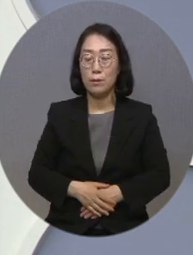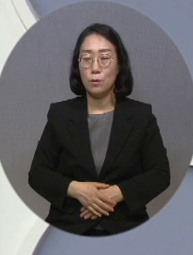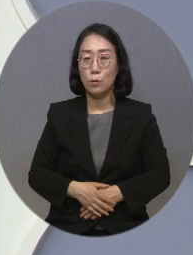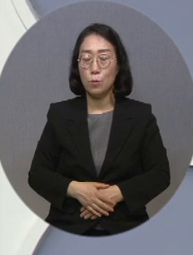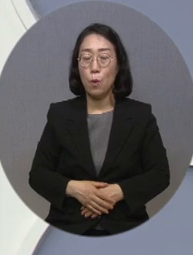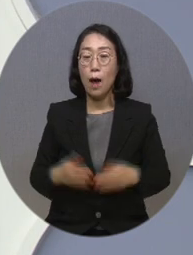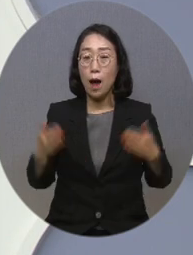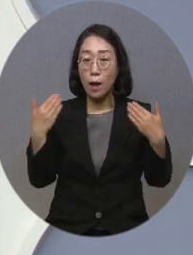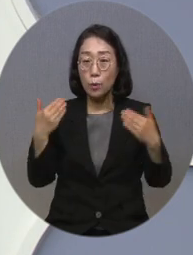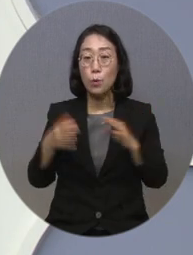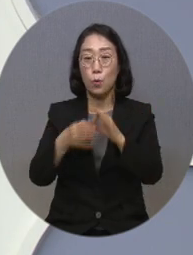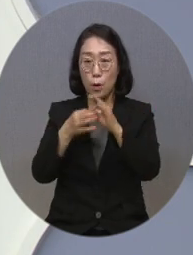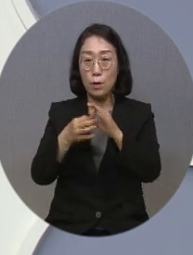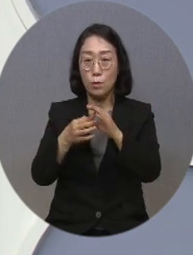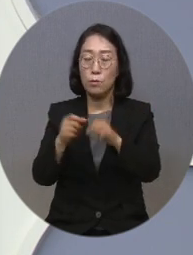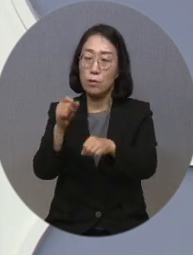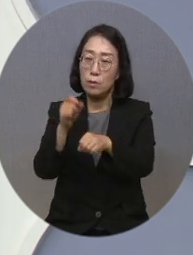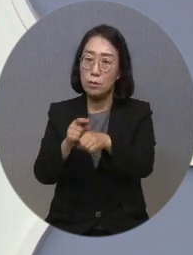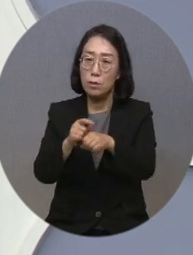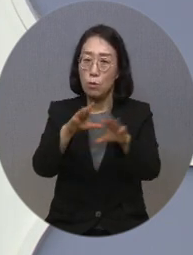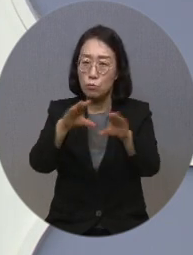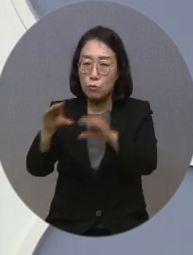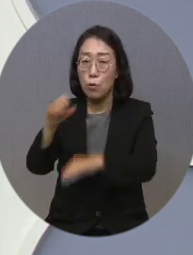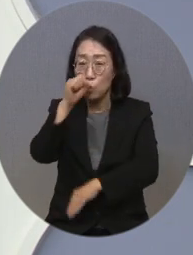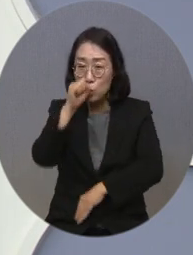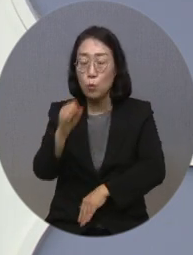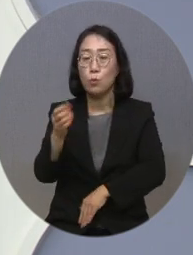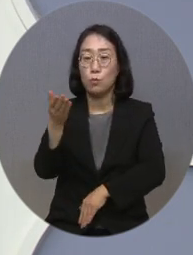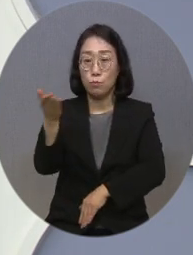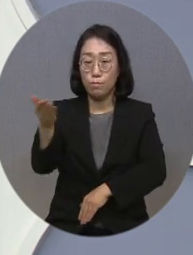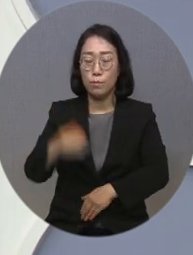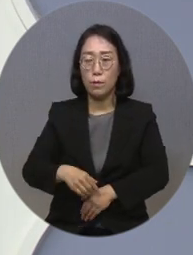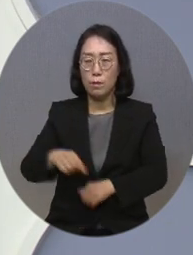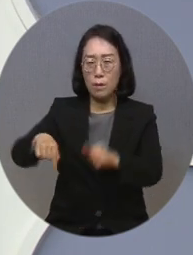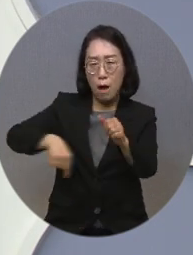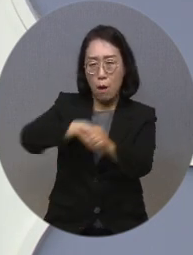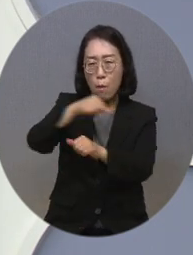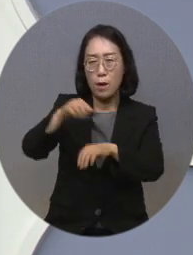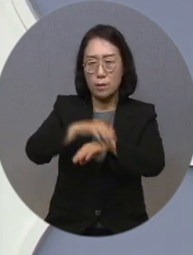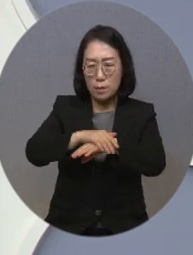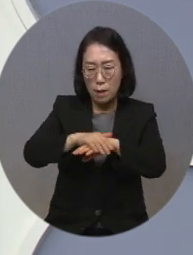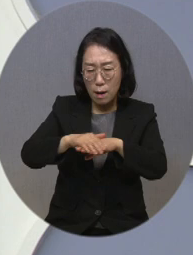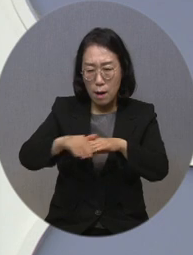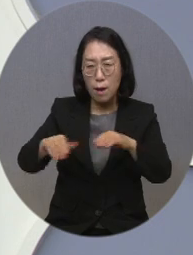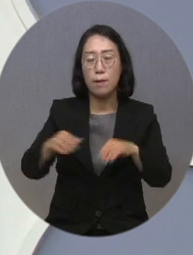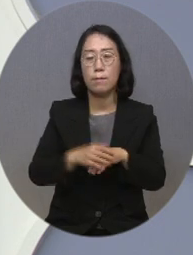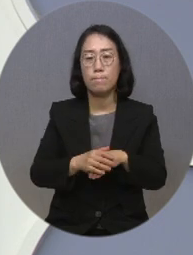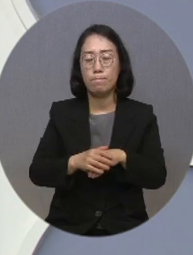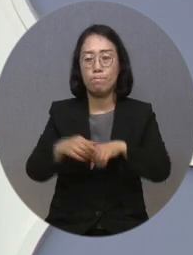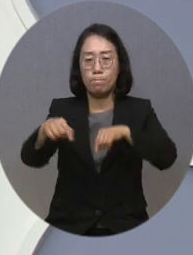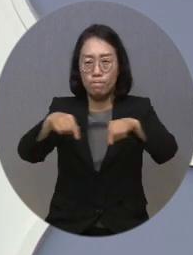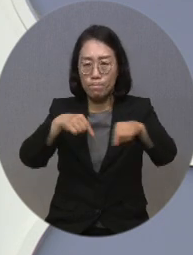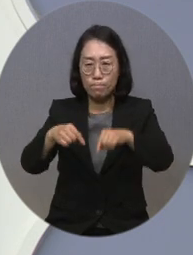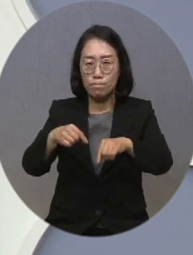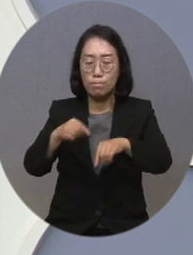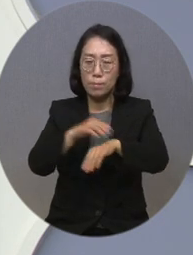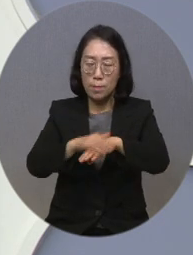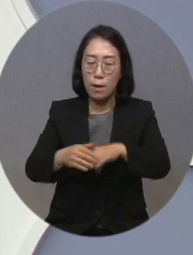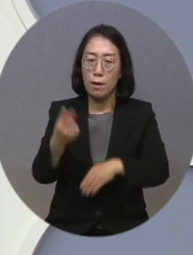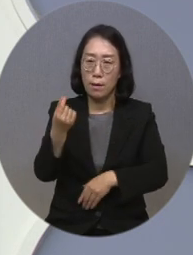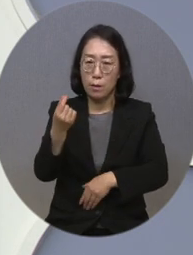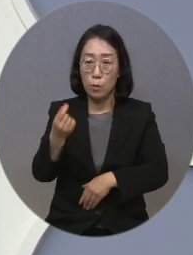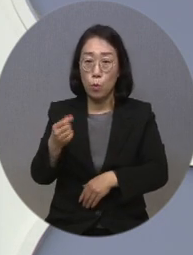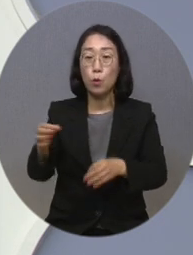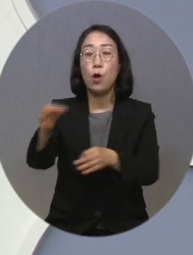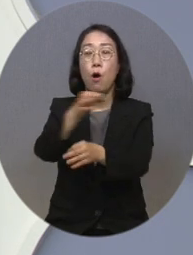아주 원만하신 분이라 모든 상황을 잘 이끌어 가시지 않을까. 또 예를 들면 경제 분야에서